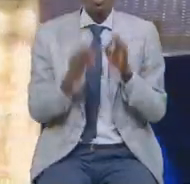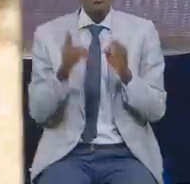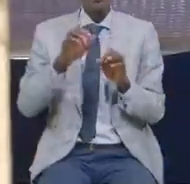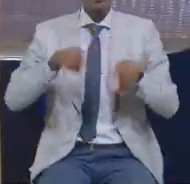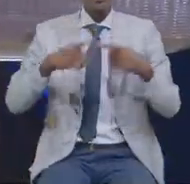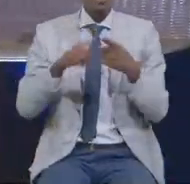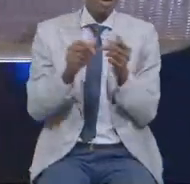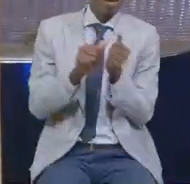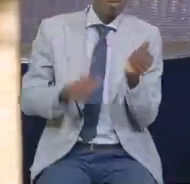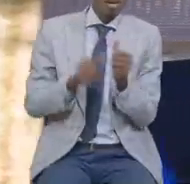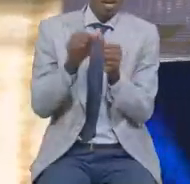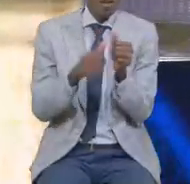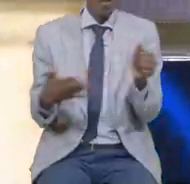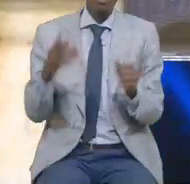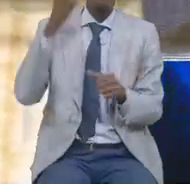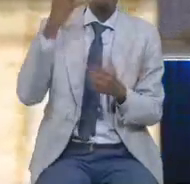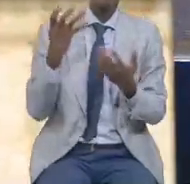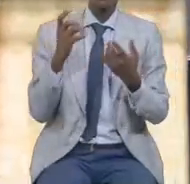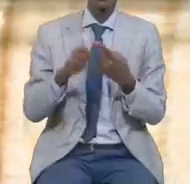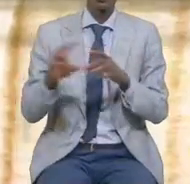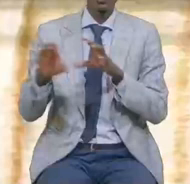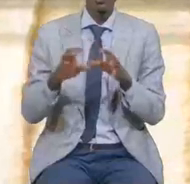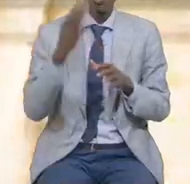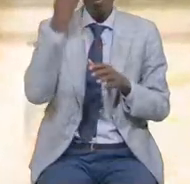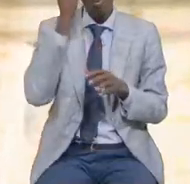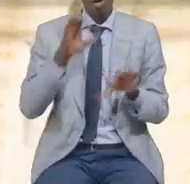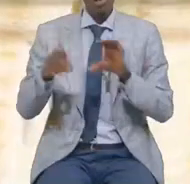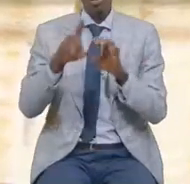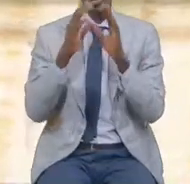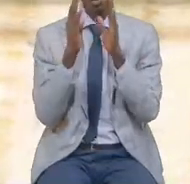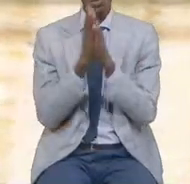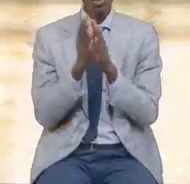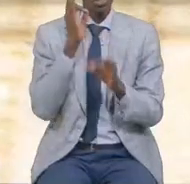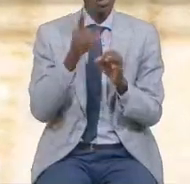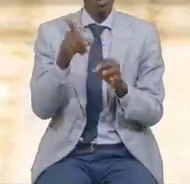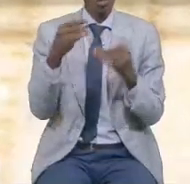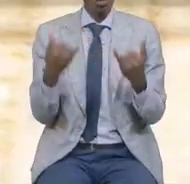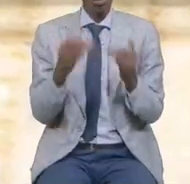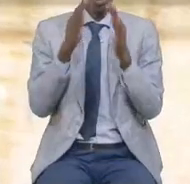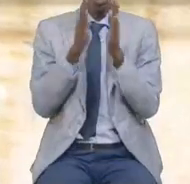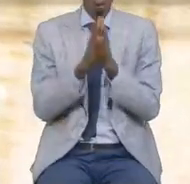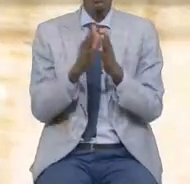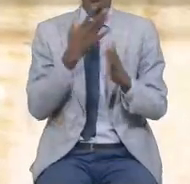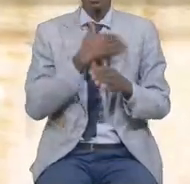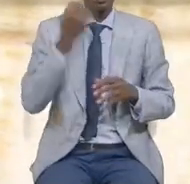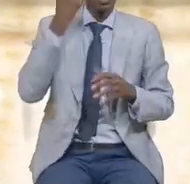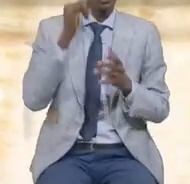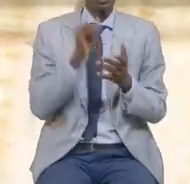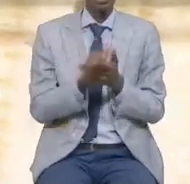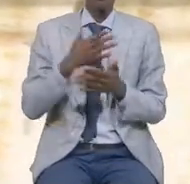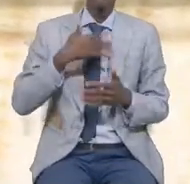pries? Dès que tu pries, tu comprends que mon Dieu est capable, que mon Dieu